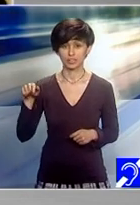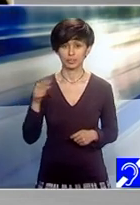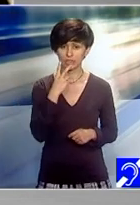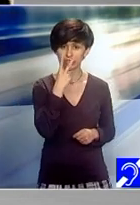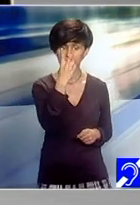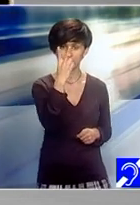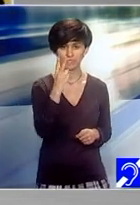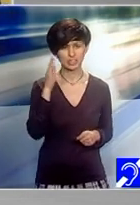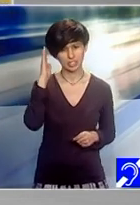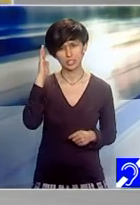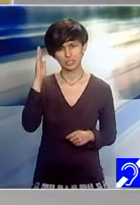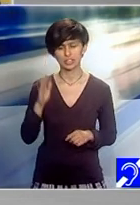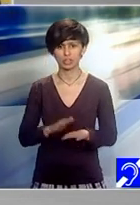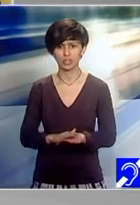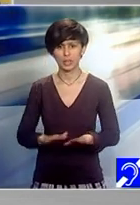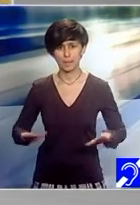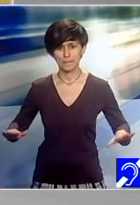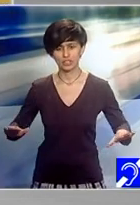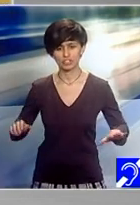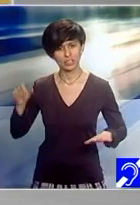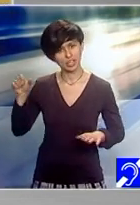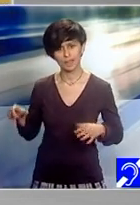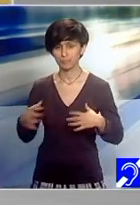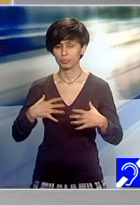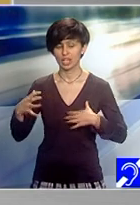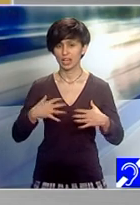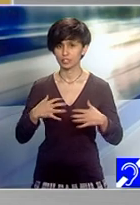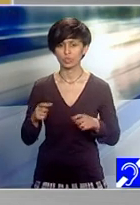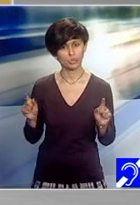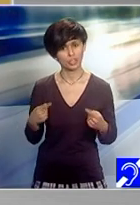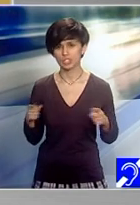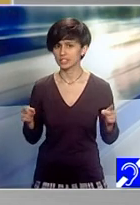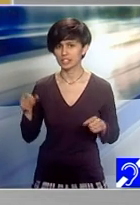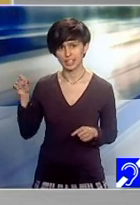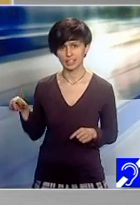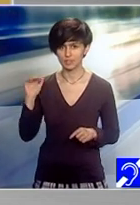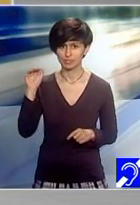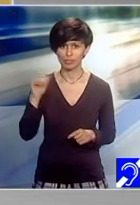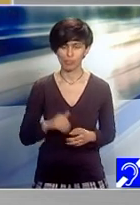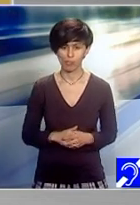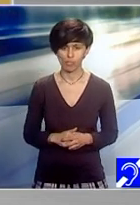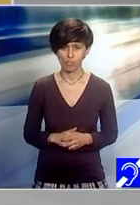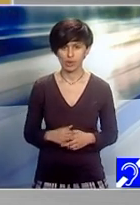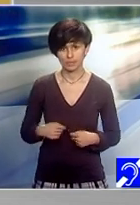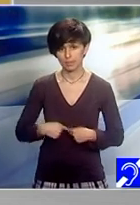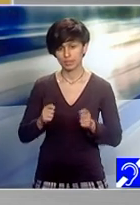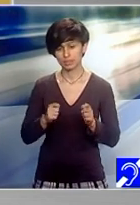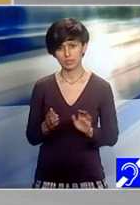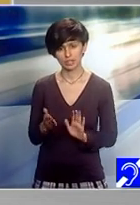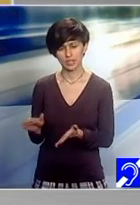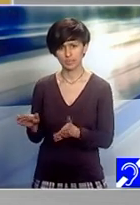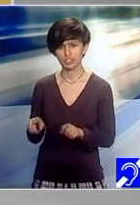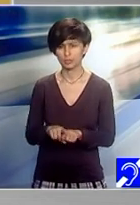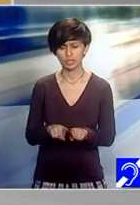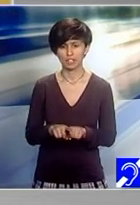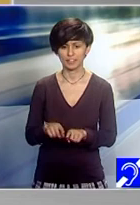ani pe scenă în calitate de actori, să spunem, de cântăreți, de interpreți? Toți am început cândva ca și ei. Și eu am început cândva ca